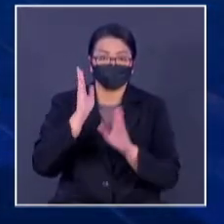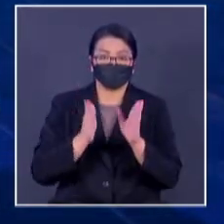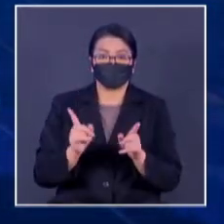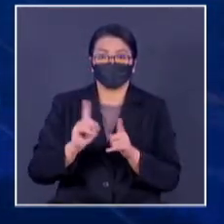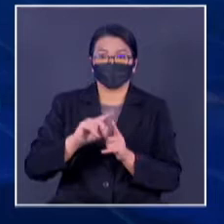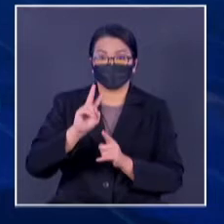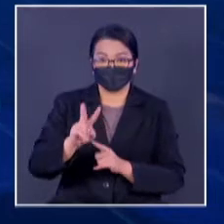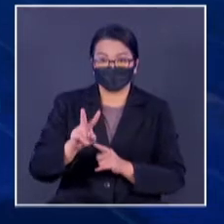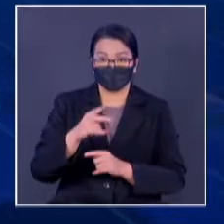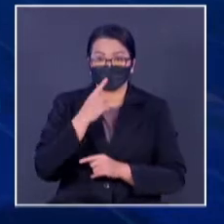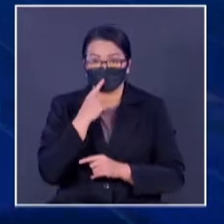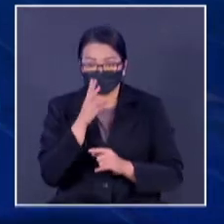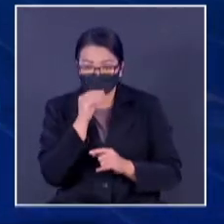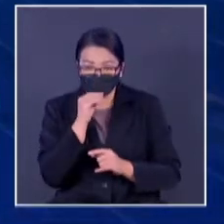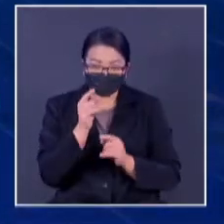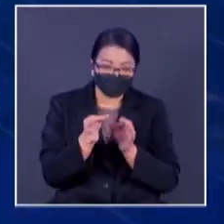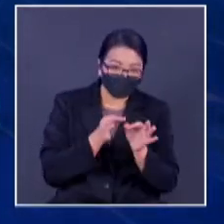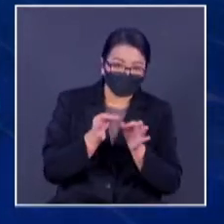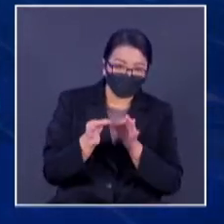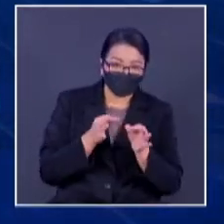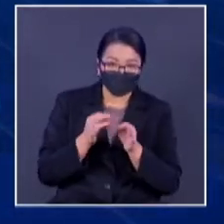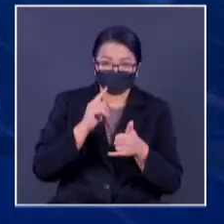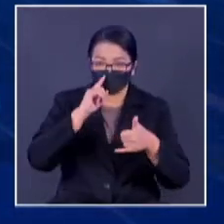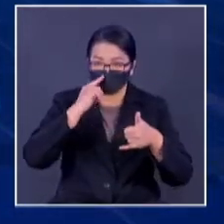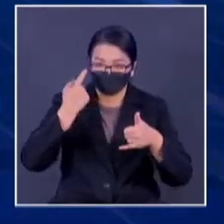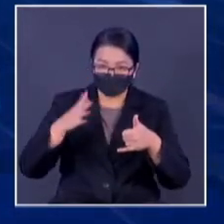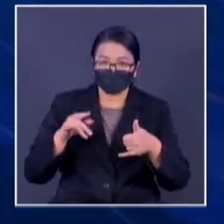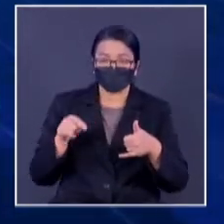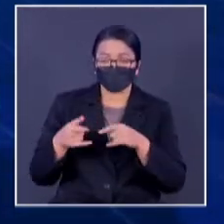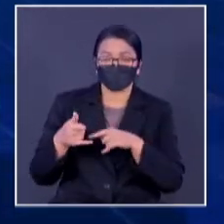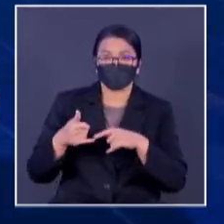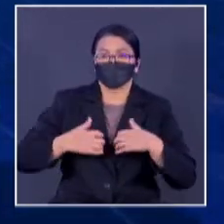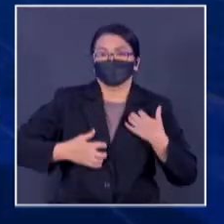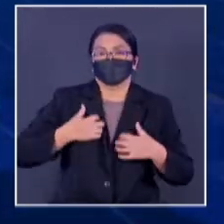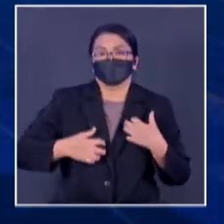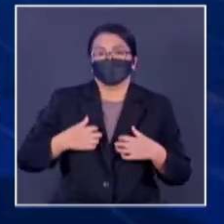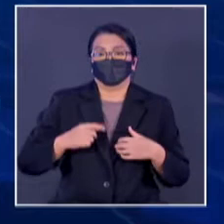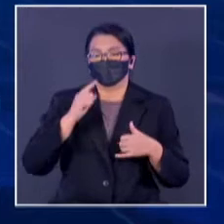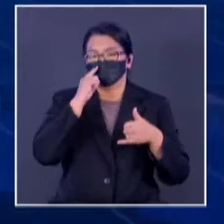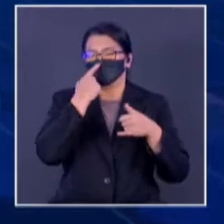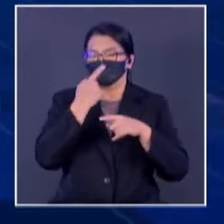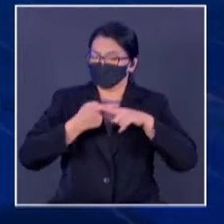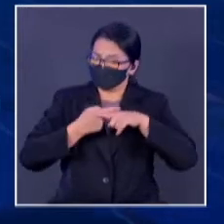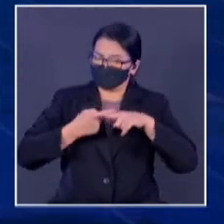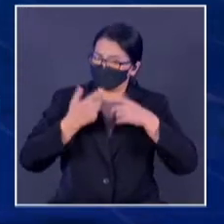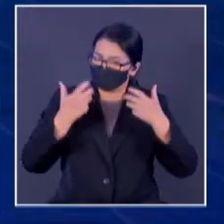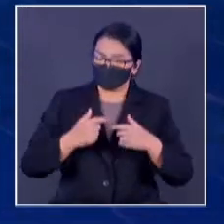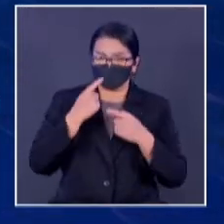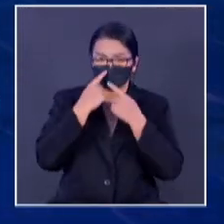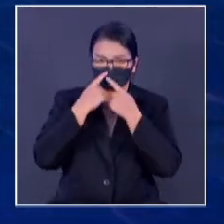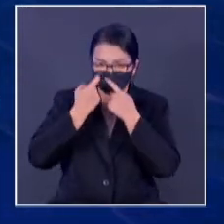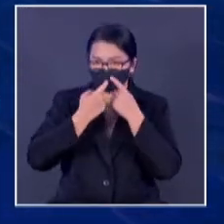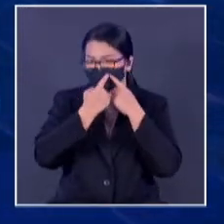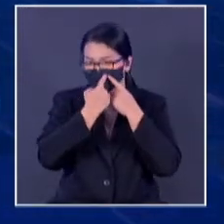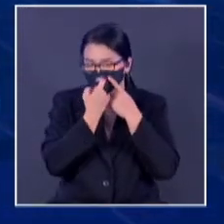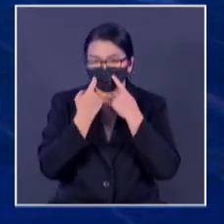ก็มีการพูดกันเป็นภาษาท้องถิ่นและเมื่อสวอปไปแล้วซึ่งแน่นอนว่าใครที่เคยสวอปจะรู้ว่ามีอาการเจ็บอาการแสบเพราะว่